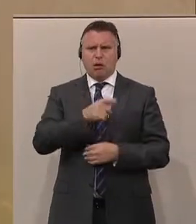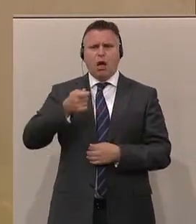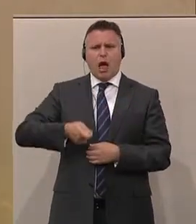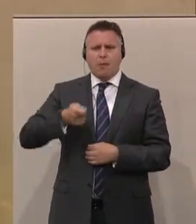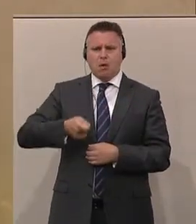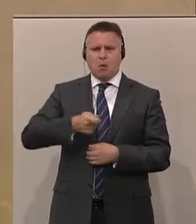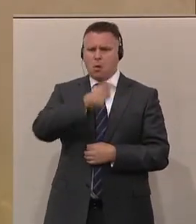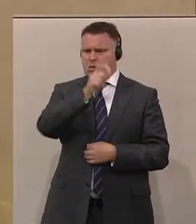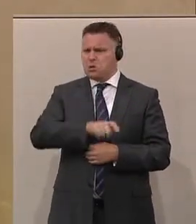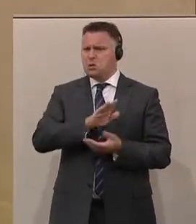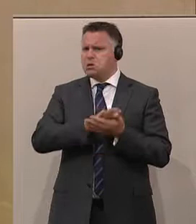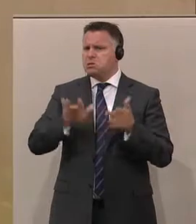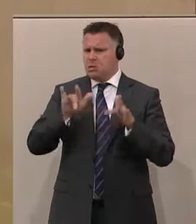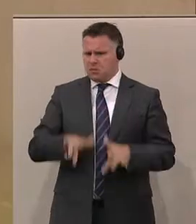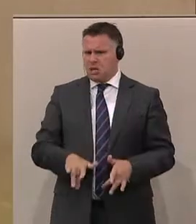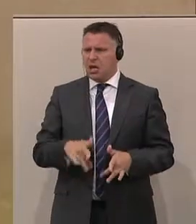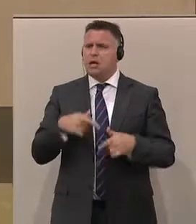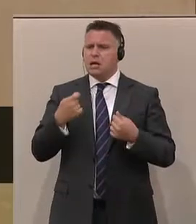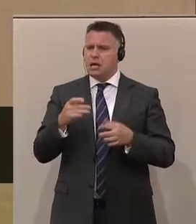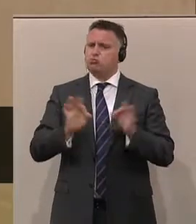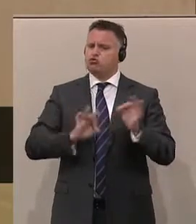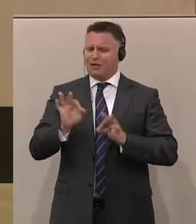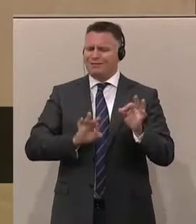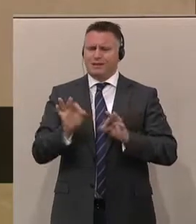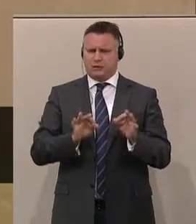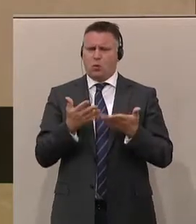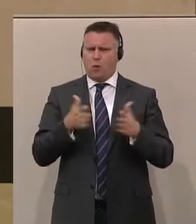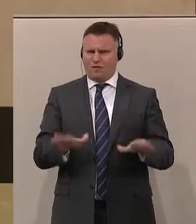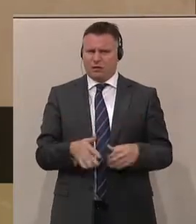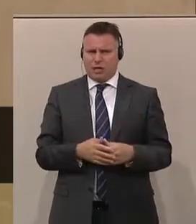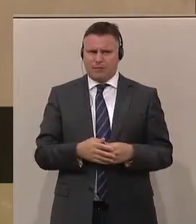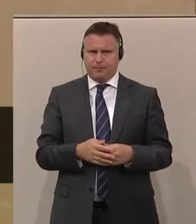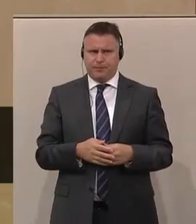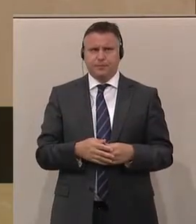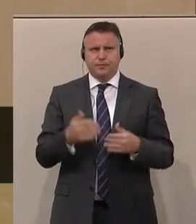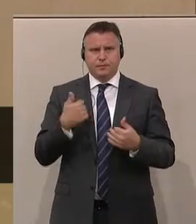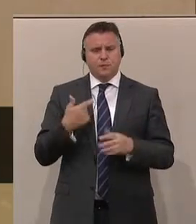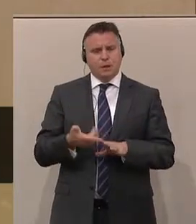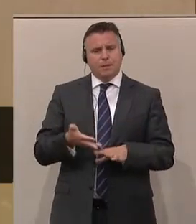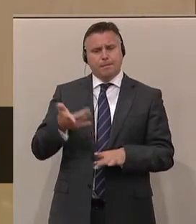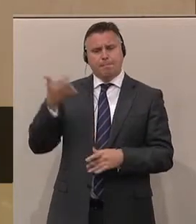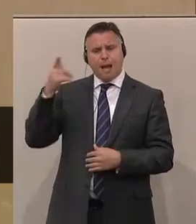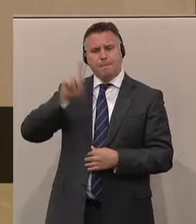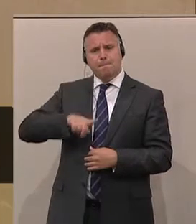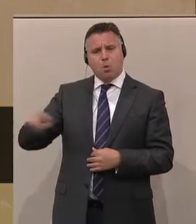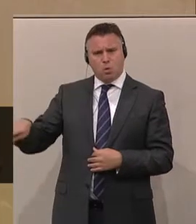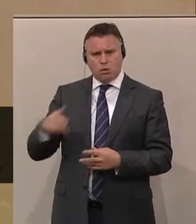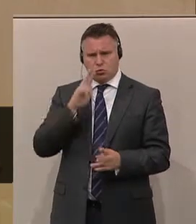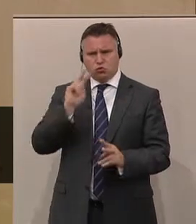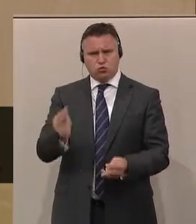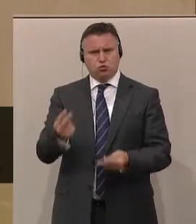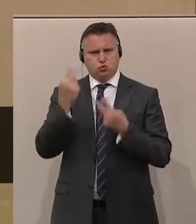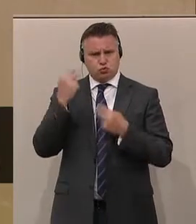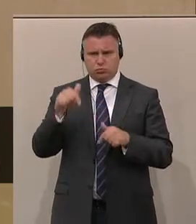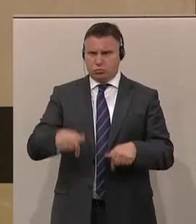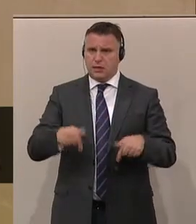ist, der nie da ist. Das wissen wir jetzt, seit diese Statistik auch offiziell ist. Und da möchte ich ein paar Monate zurückschauen. Ich kann mich erinnern,